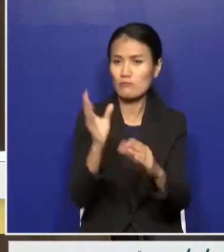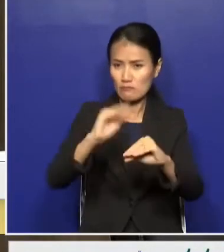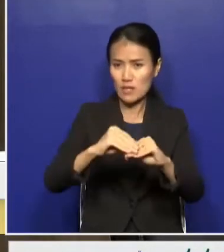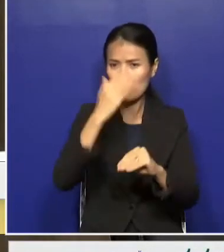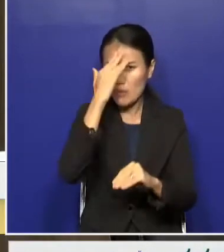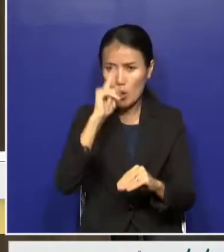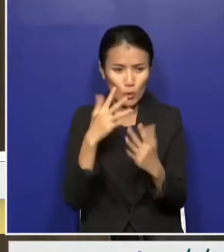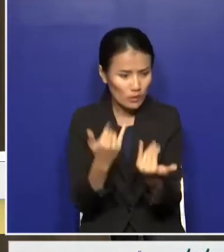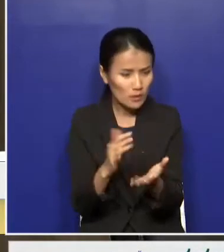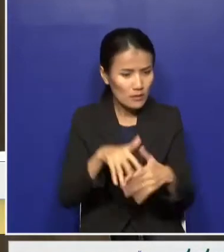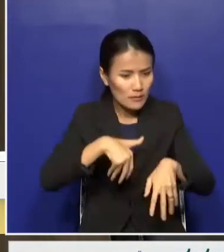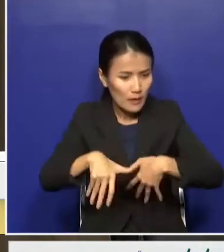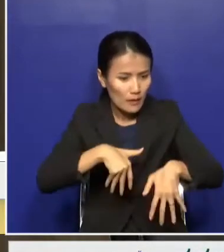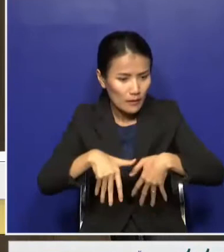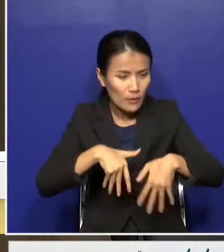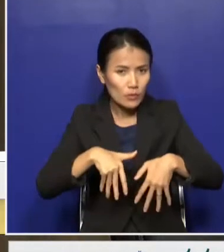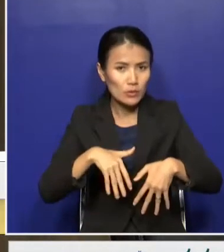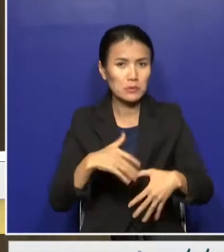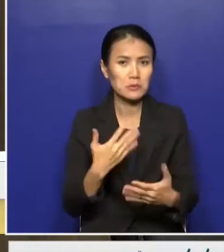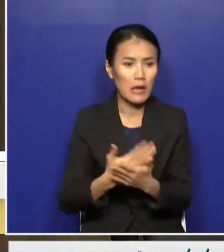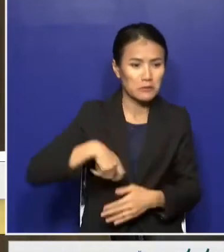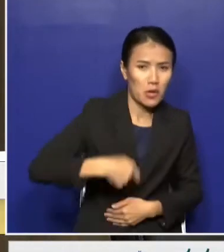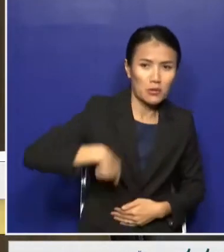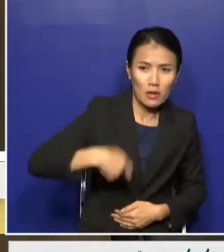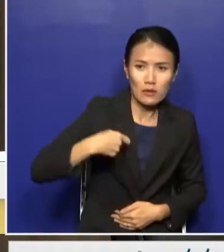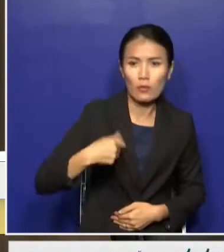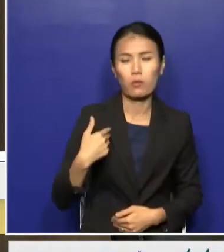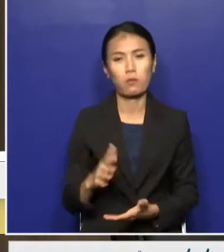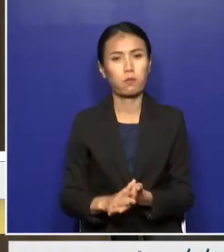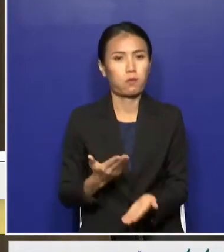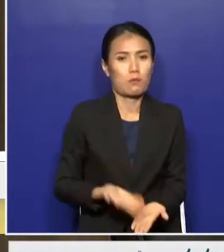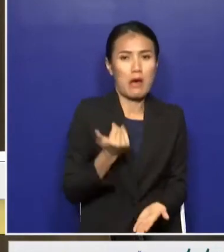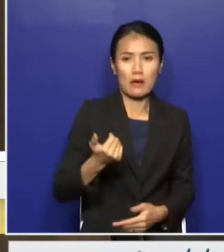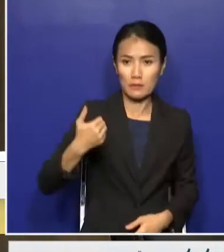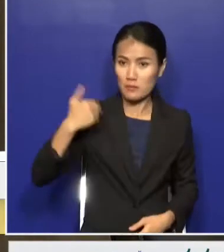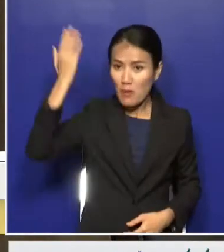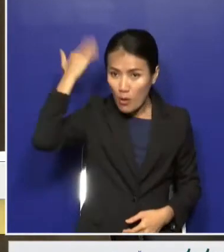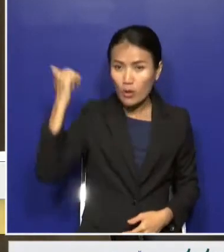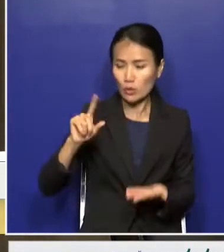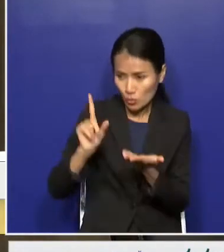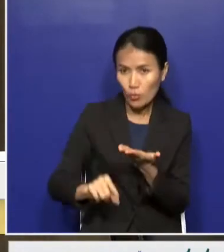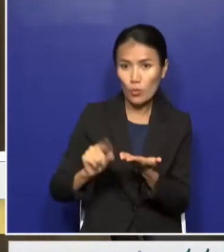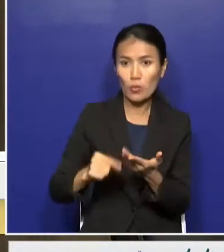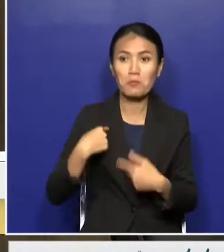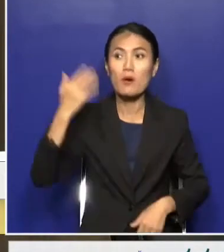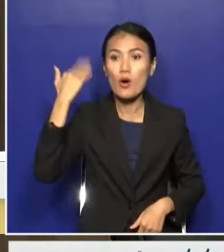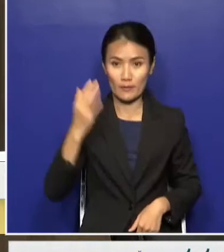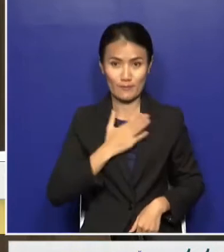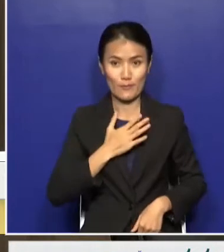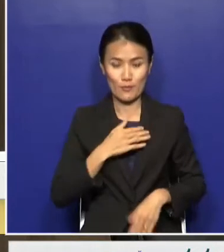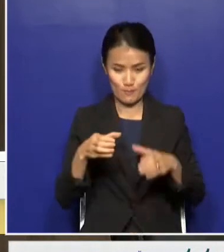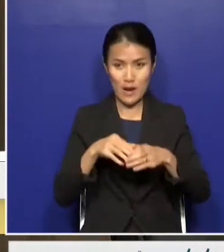ยต้นทุนการผลิตที่ชาวนาเนี่ยนะครับแบกรับภาระอยู่เนี่ยมันสูงมากกว่าสมัยก่อนนะครับสมัยไทยรักไทยนั้นนะครับ